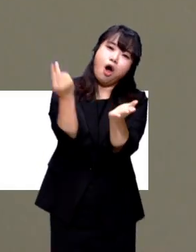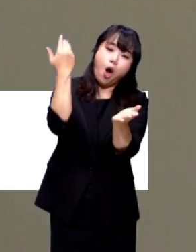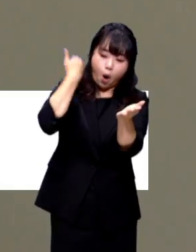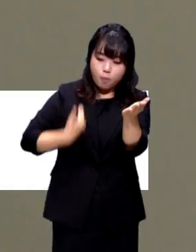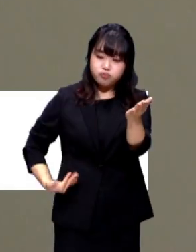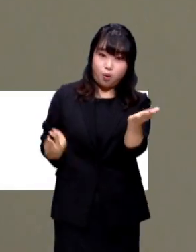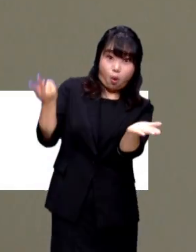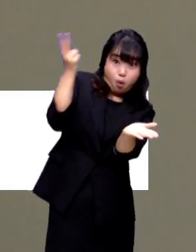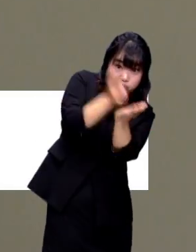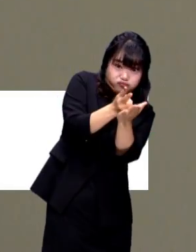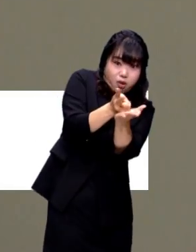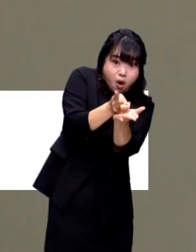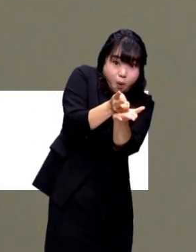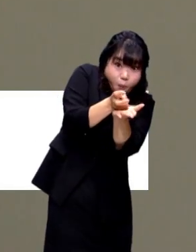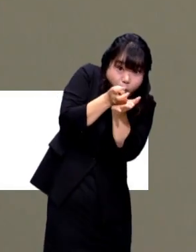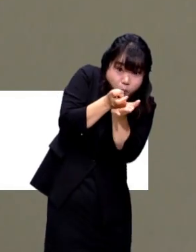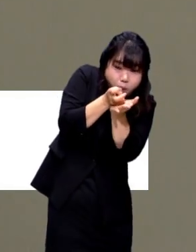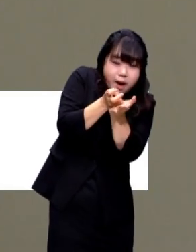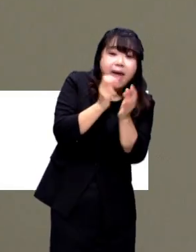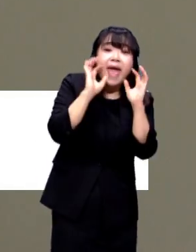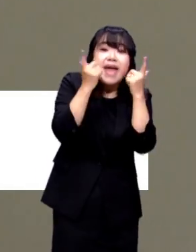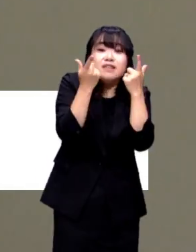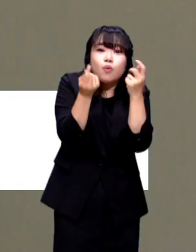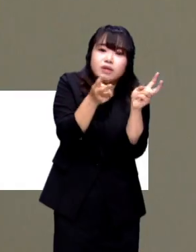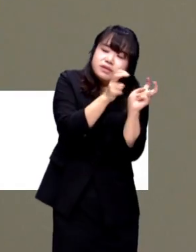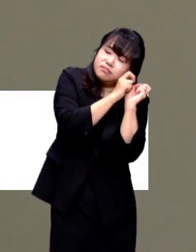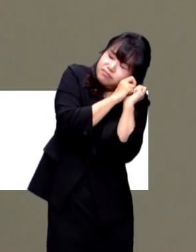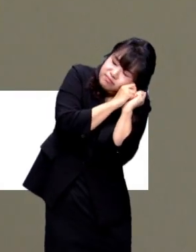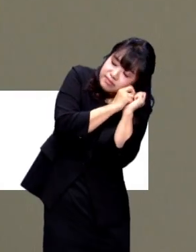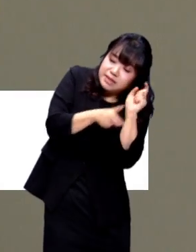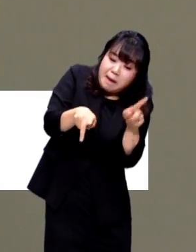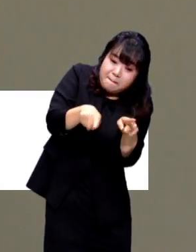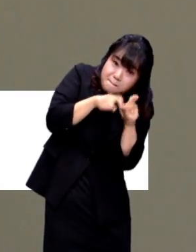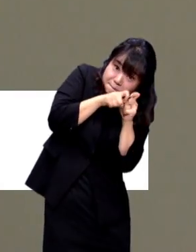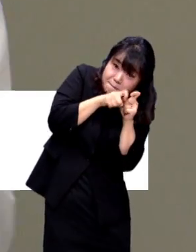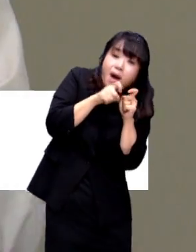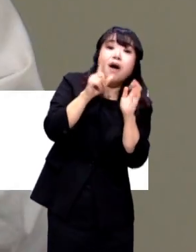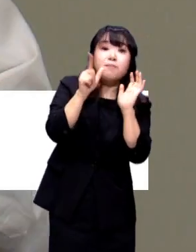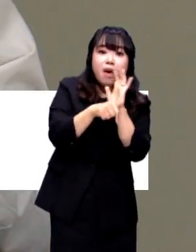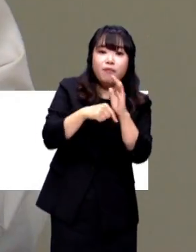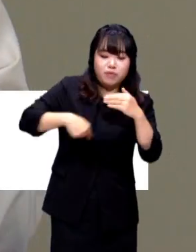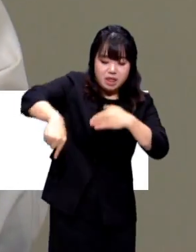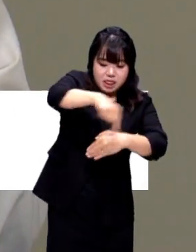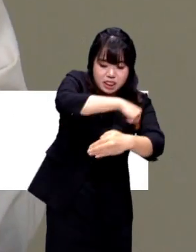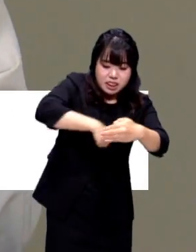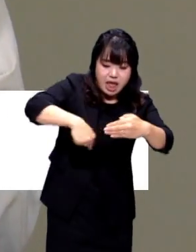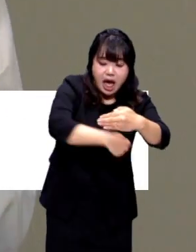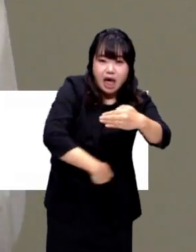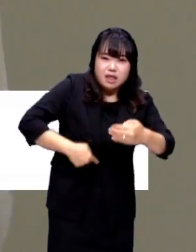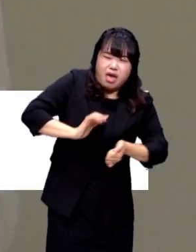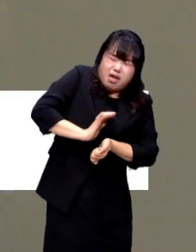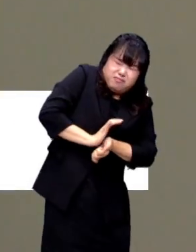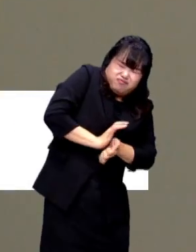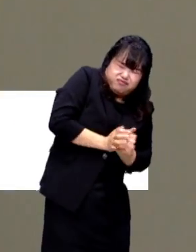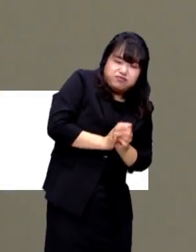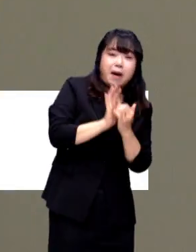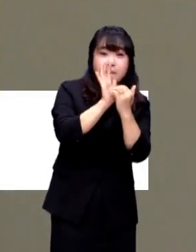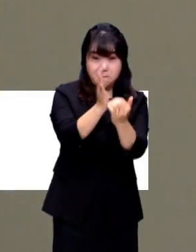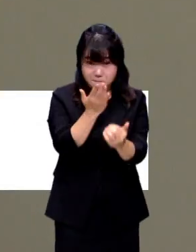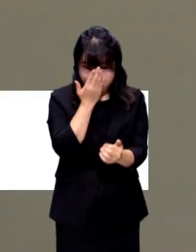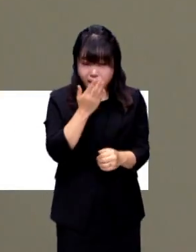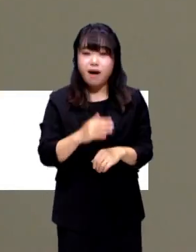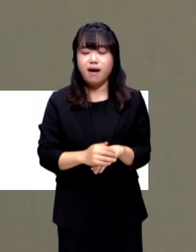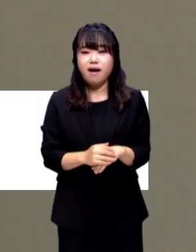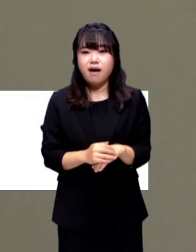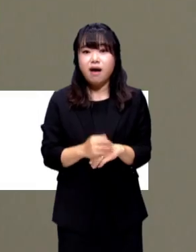같은 그런 자세를 취하는 것이 중요하겠고요. 이를 통해서 어떤 내장 파열을 방지하고